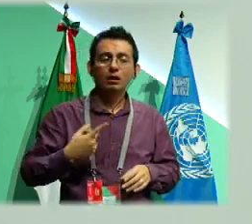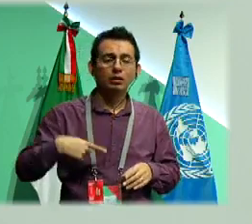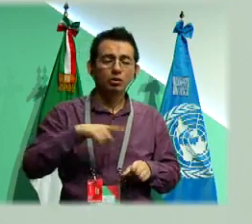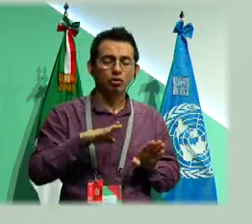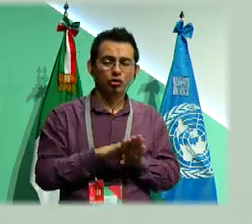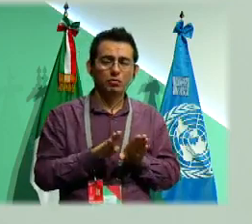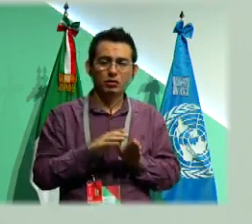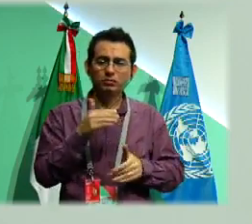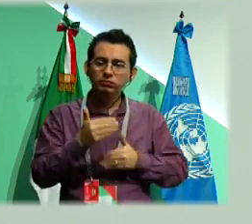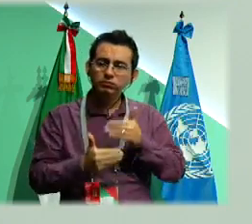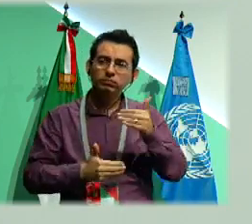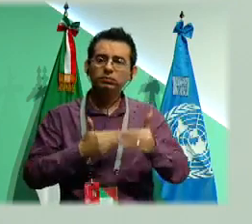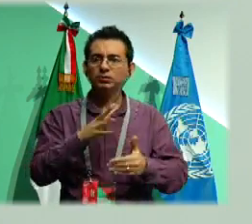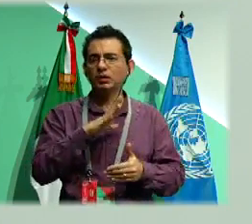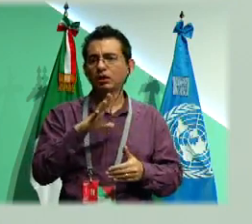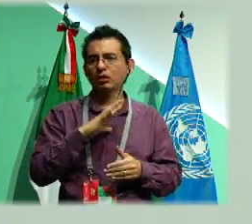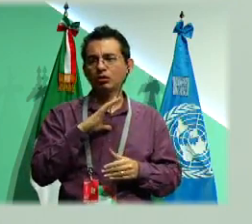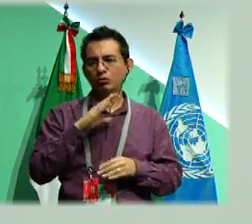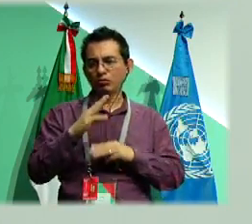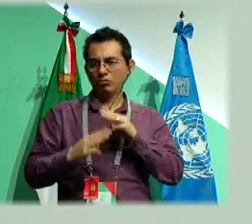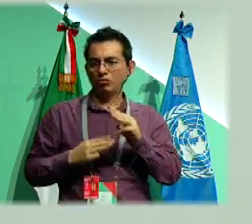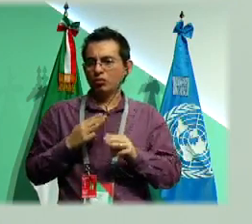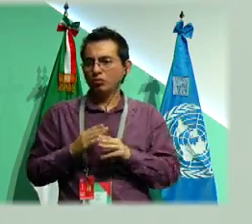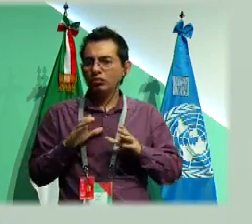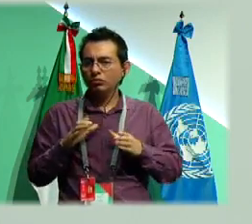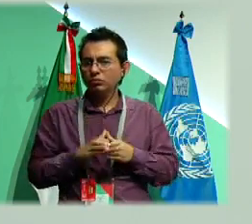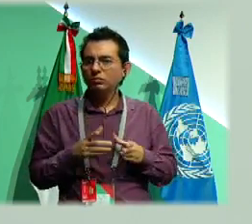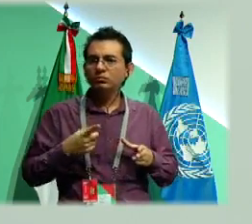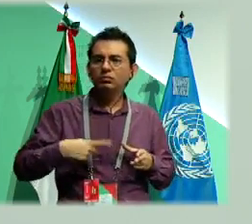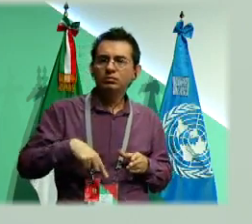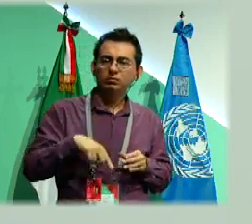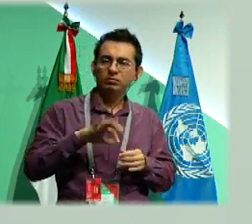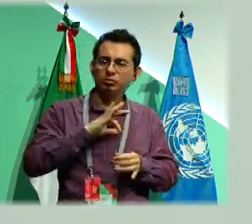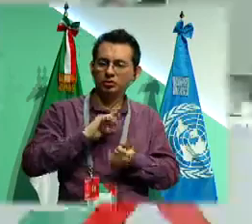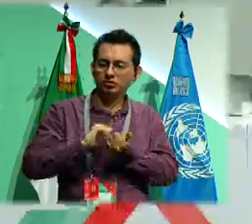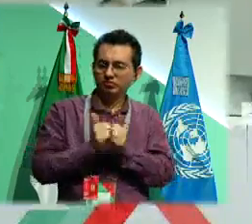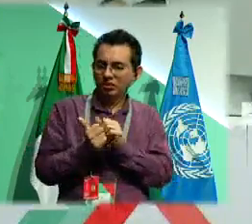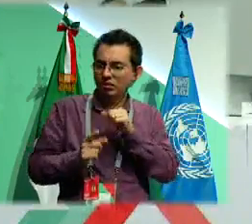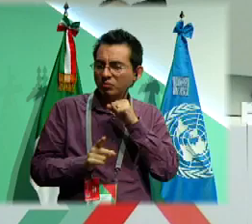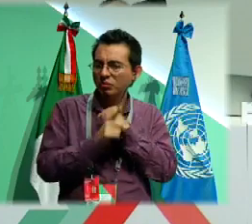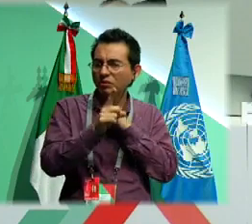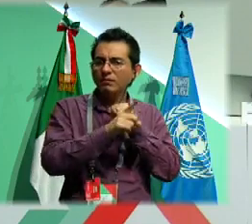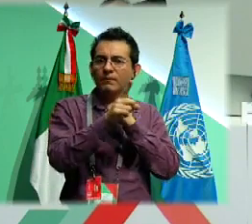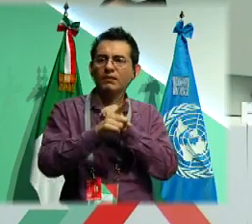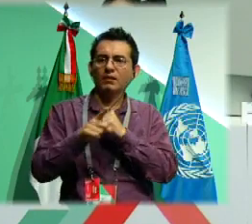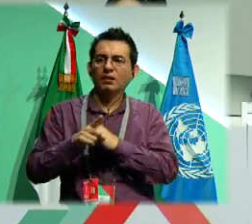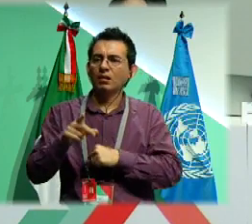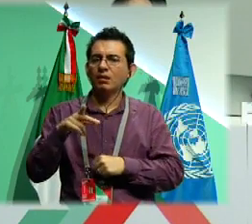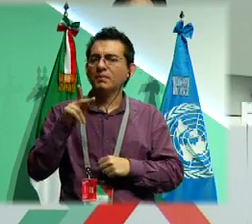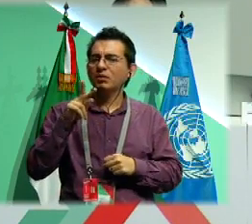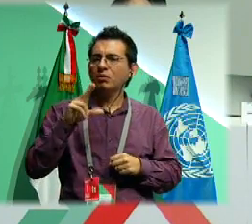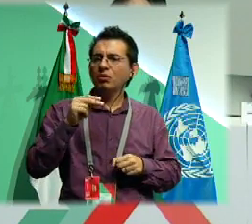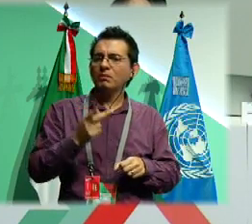depuis que les choses ont commencé à évoluer sans que ce soit la fin du monde. On regarde le meeting de